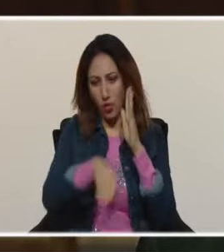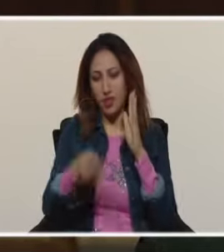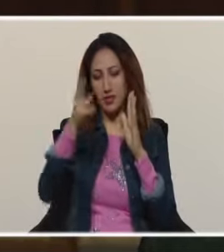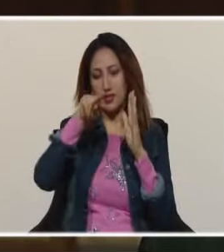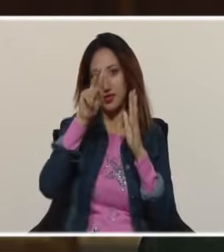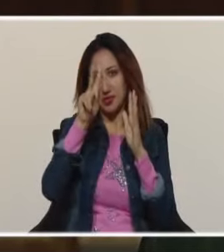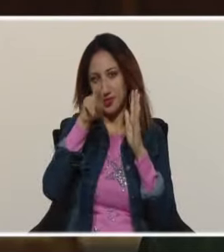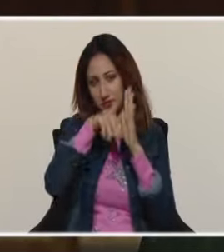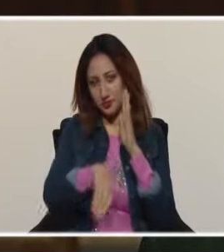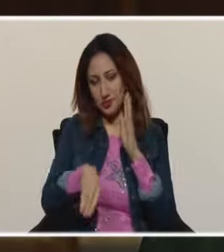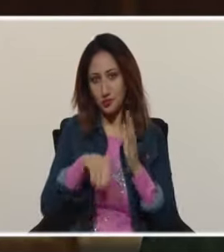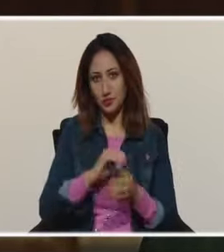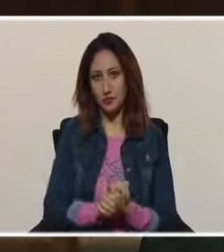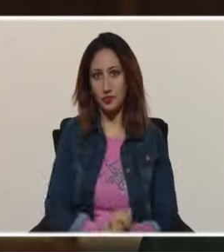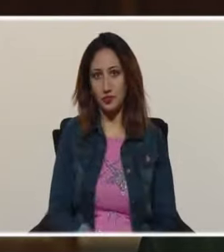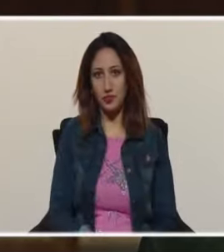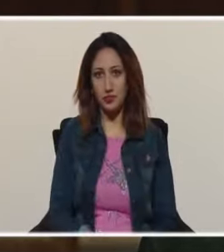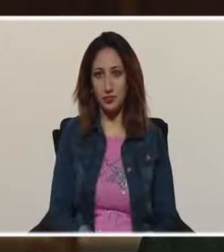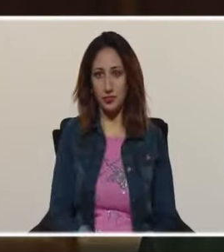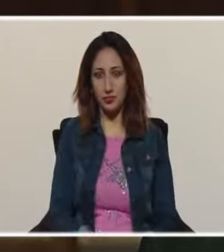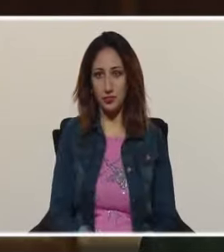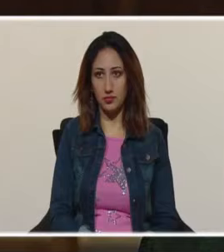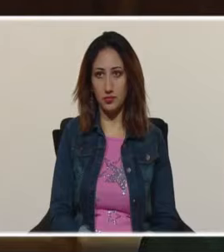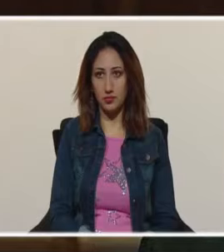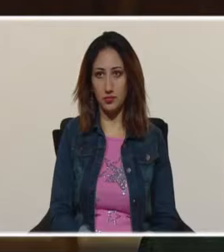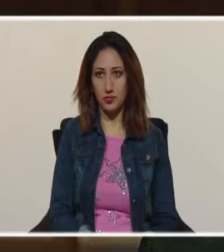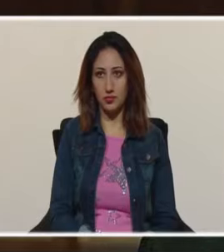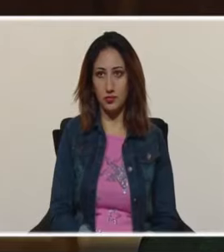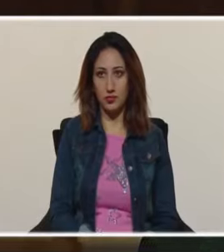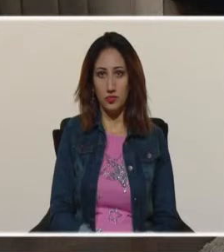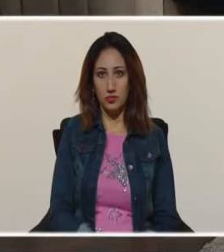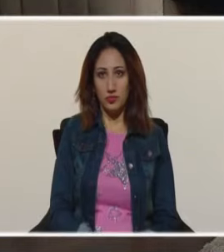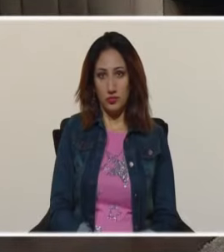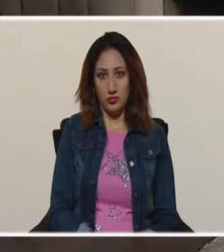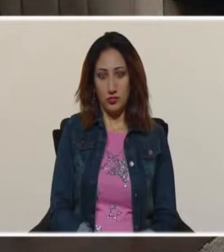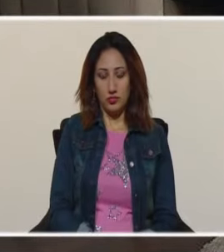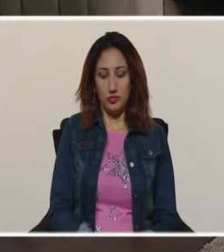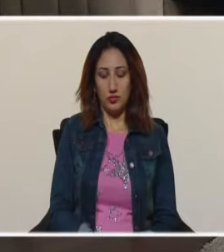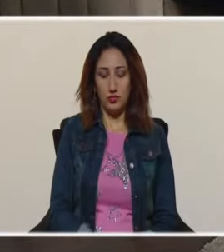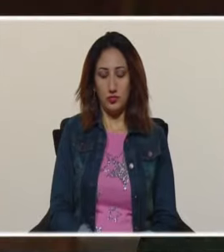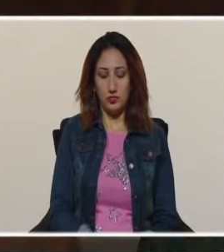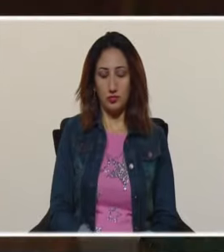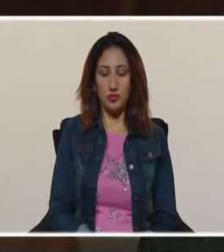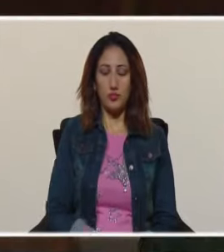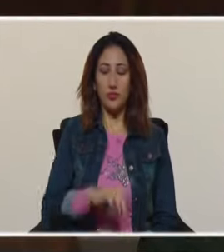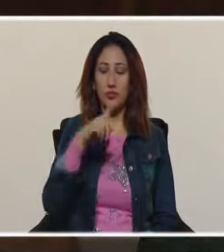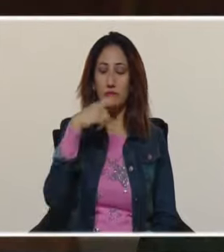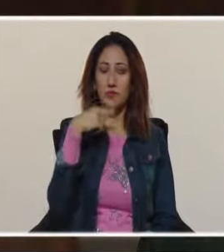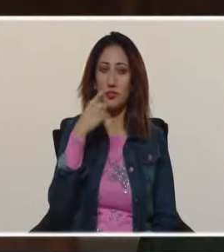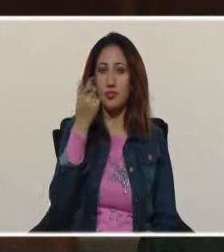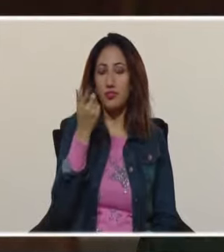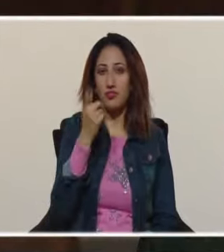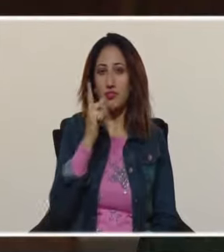عظيم جدا جدا، كويس قوي. طيب احكوا لي بقى حكايتكم ايه بقى؟ احكي لك عن مواقف ولا يعني عمر حد فيكم